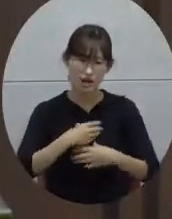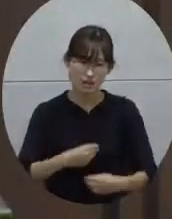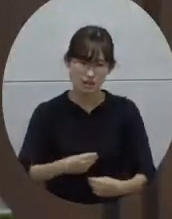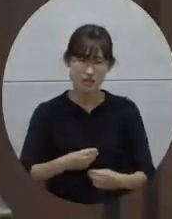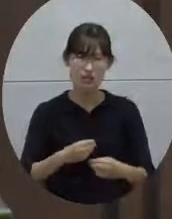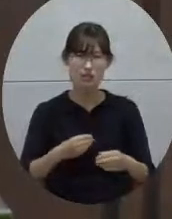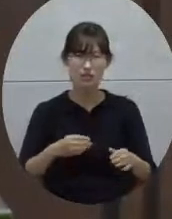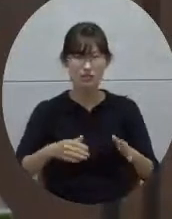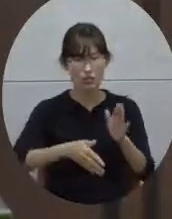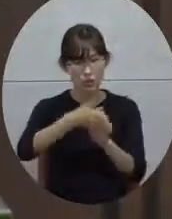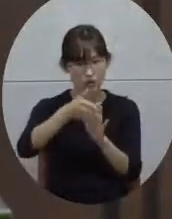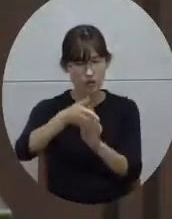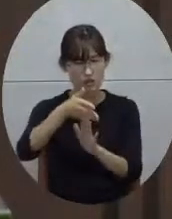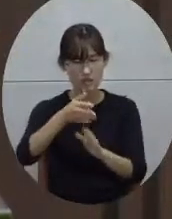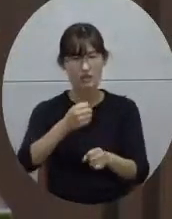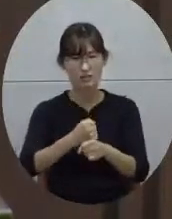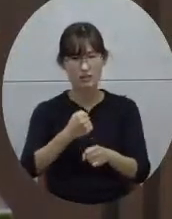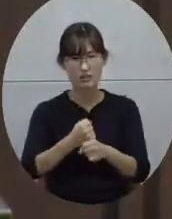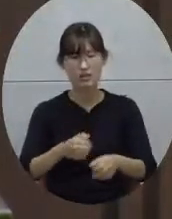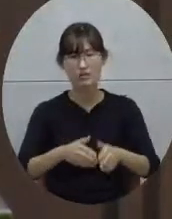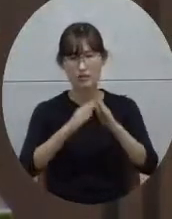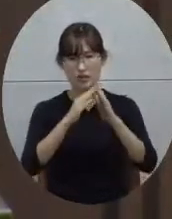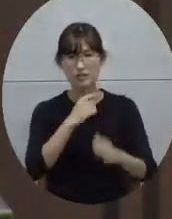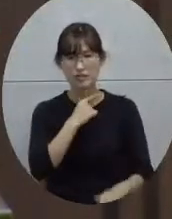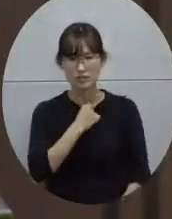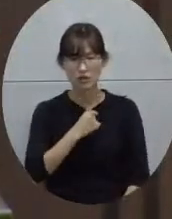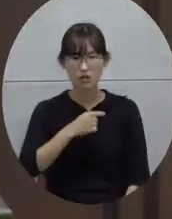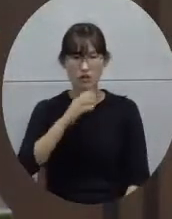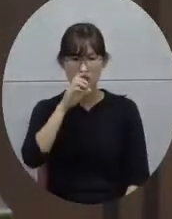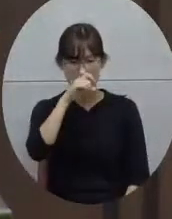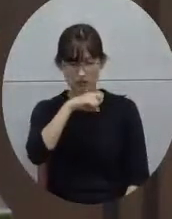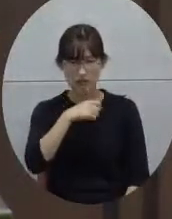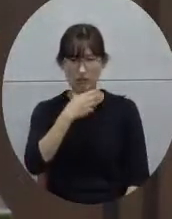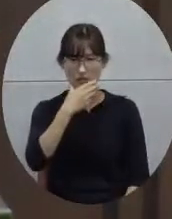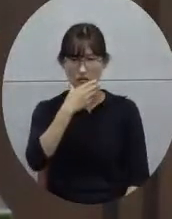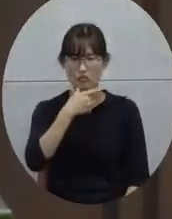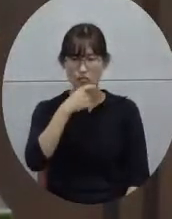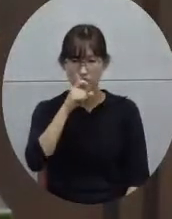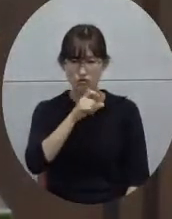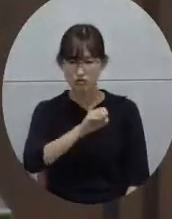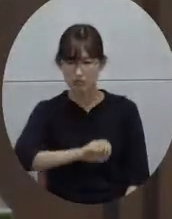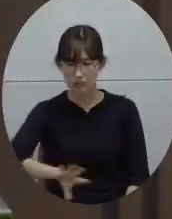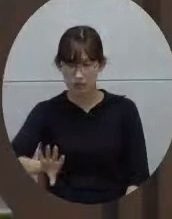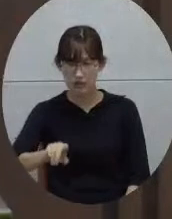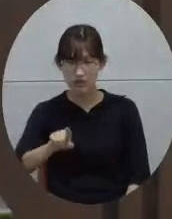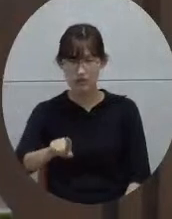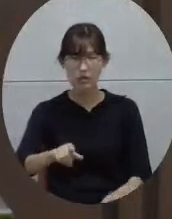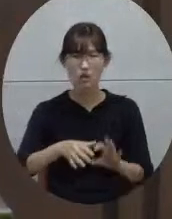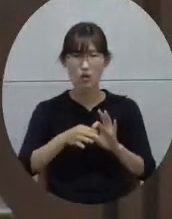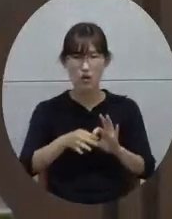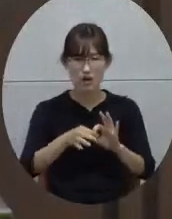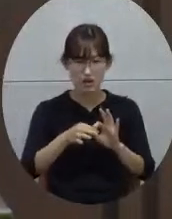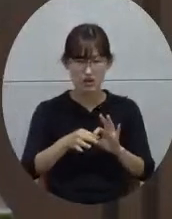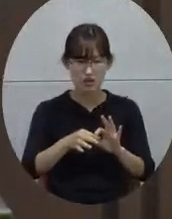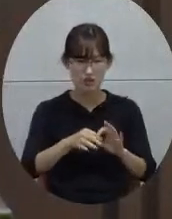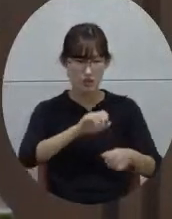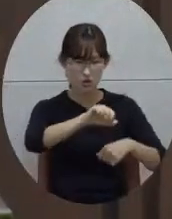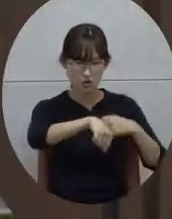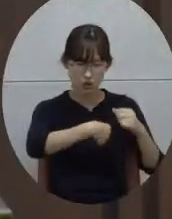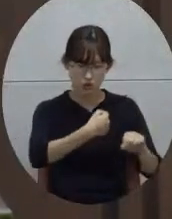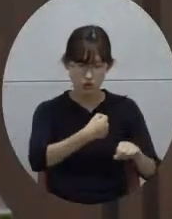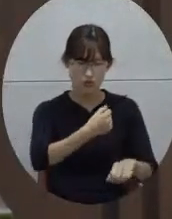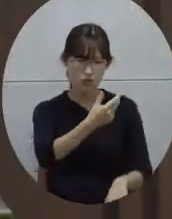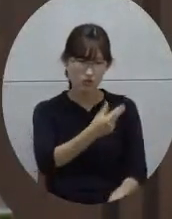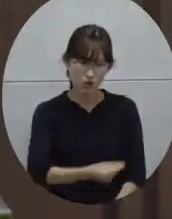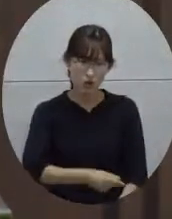도시를 만들겠습니다. 하수처리 분야도 스마트해집니다. 생활 분뇨를 바이오